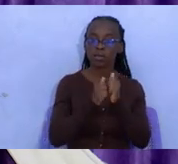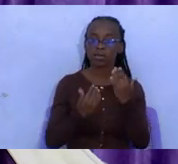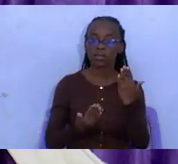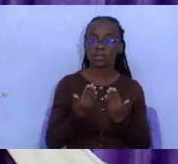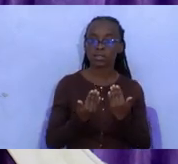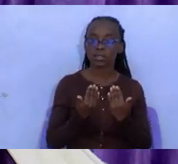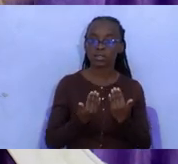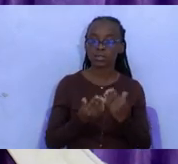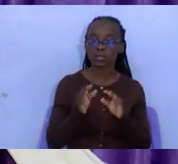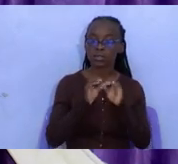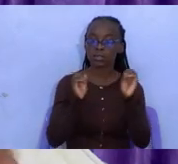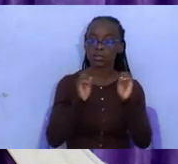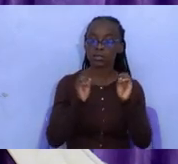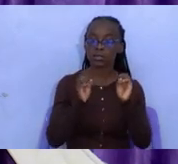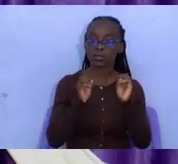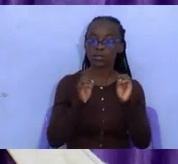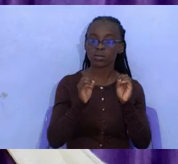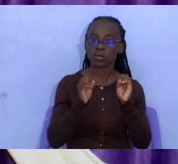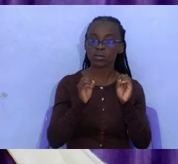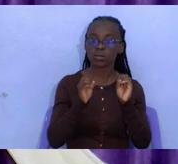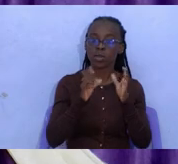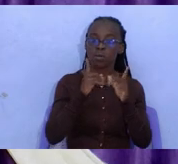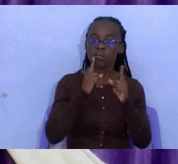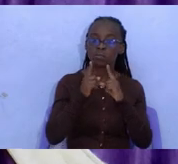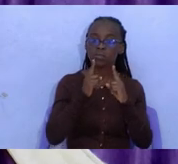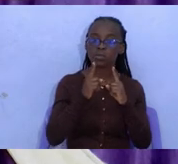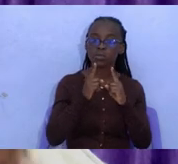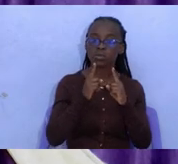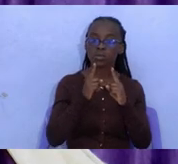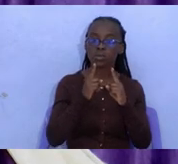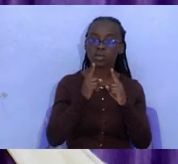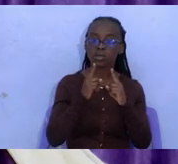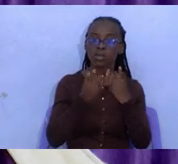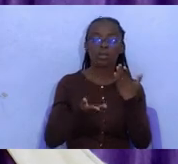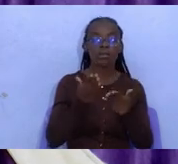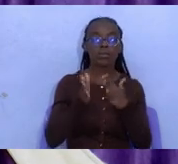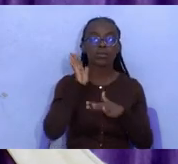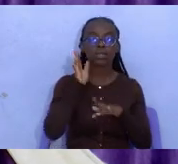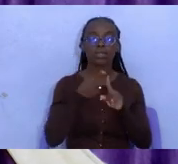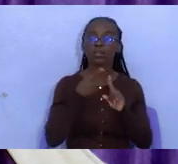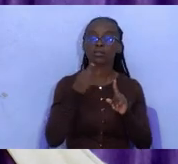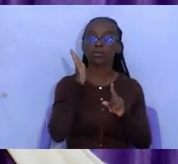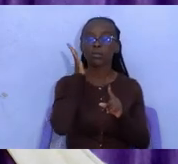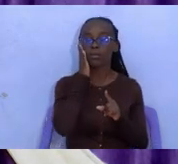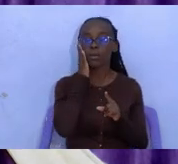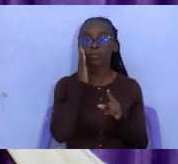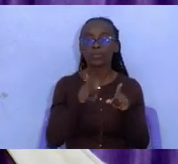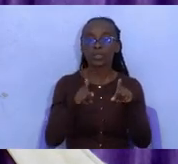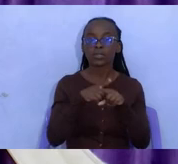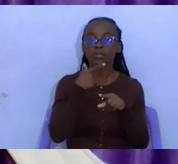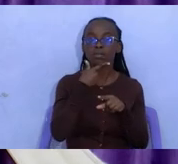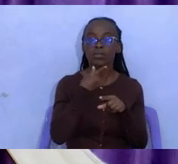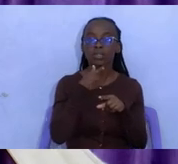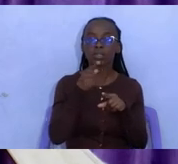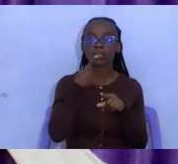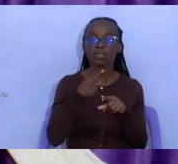maneno wanaongea hata wajui maana yake, lakini walisikia mama akisema. Walisikia baba akisema.